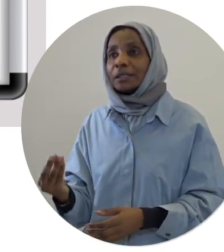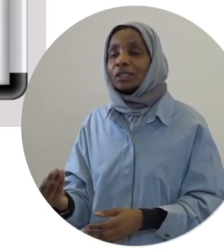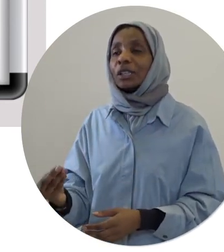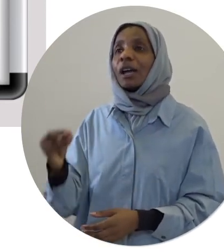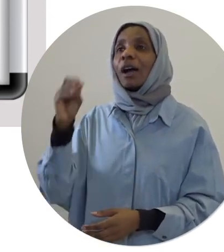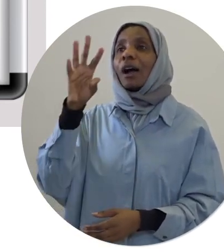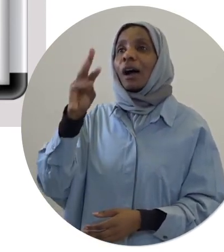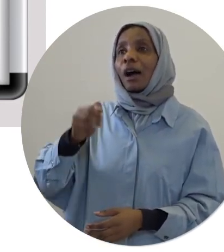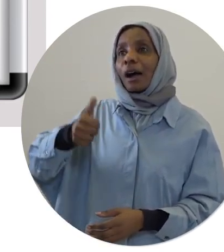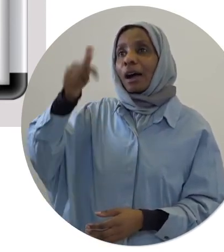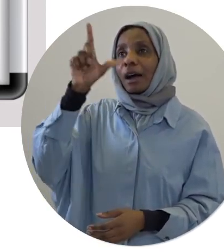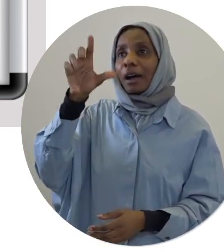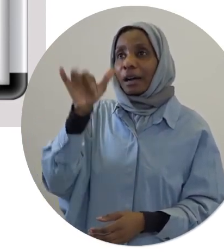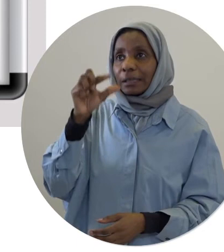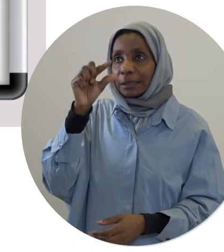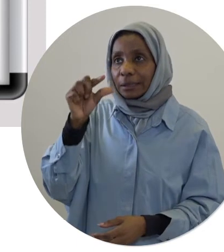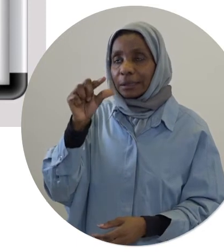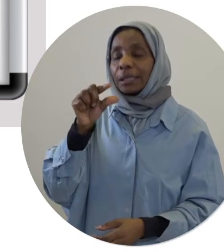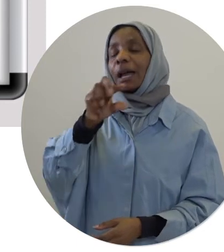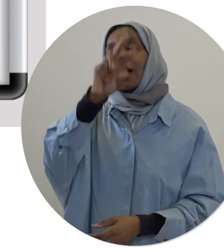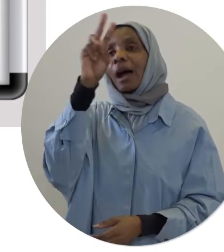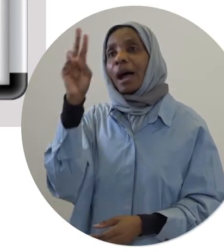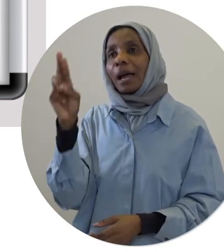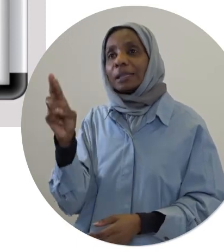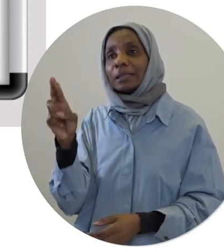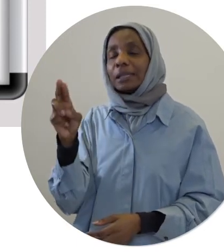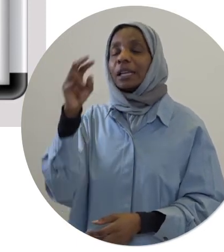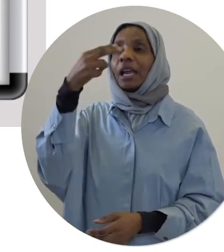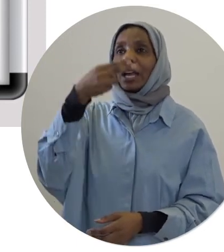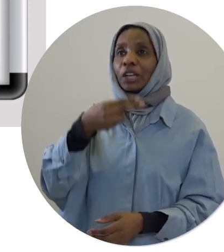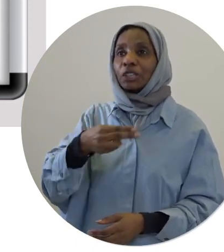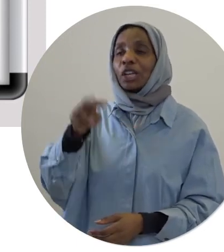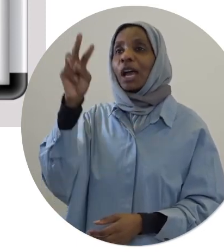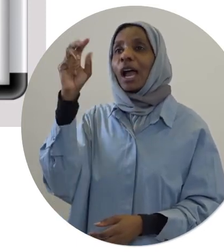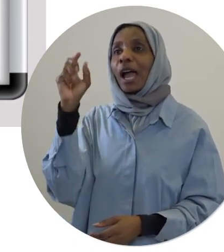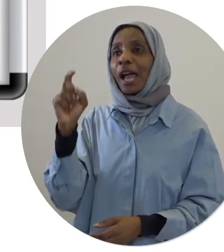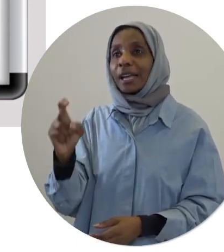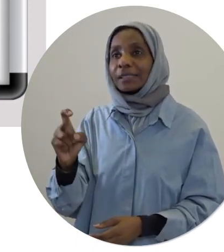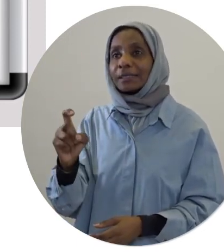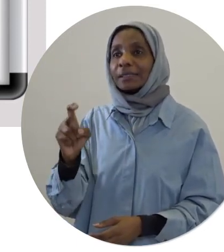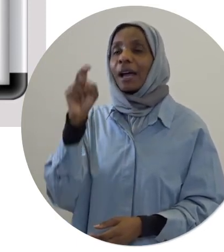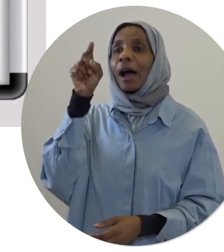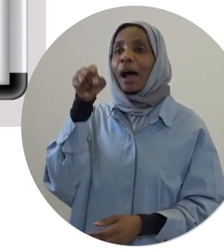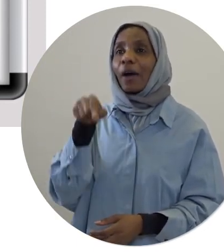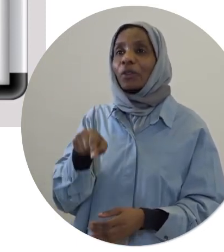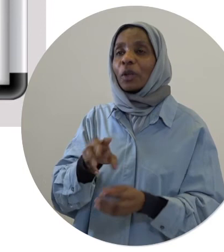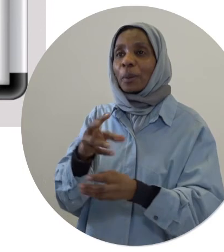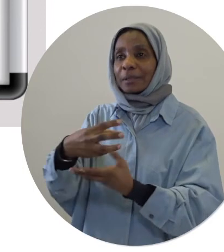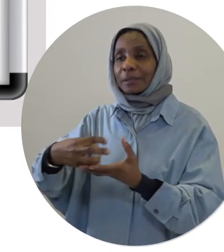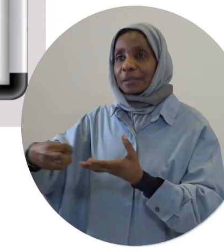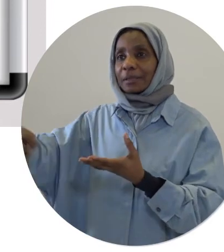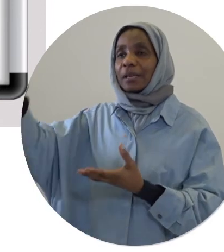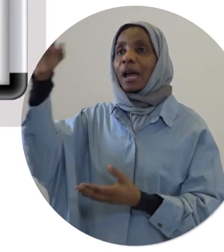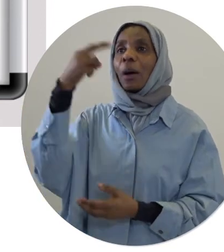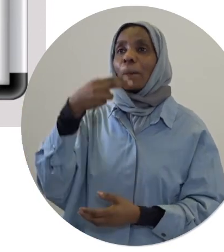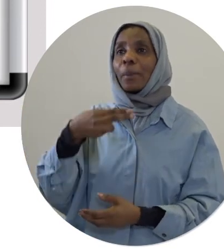الحصول على هاليد الألكيل عن طريقة كحول، سننتزع منه مجموعة الهيدروكسيل، هاليد